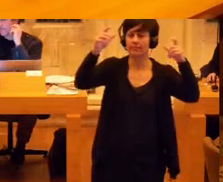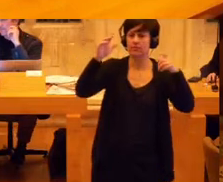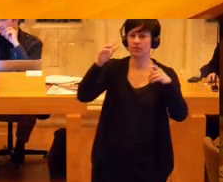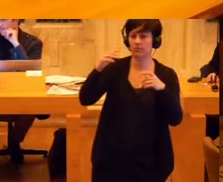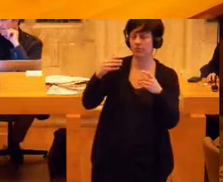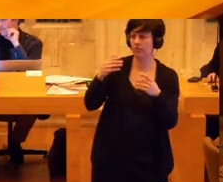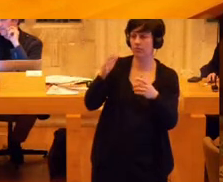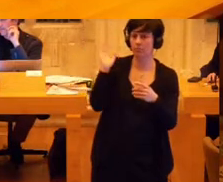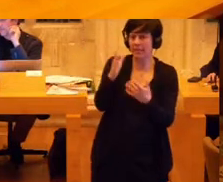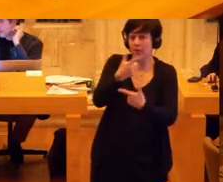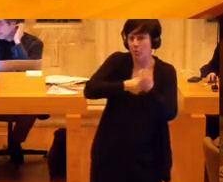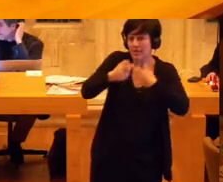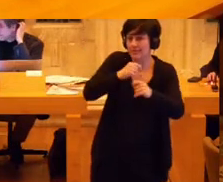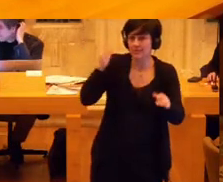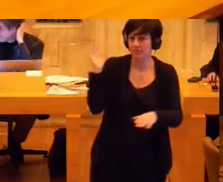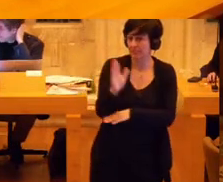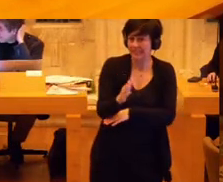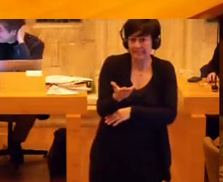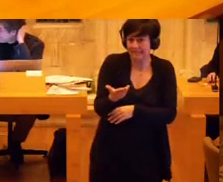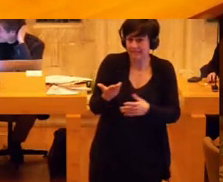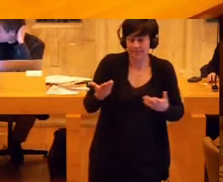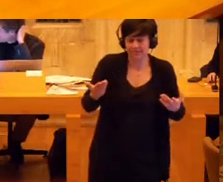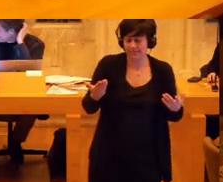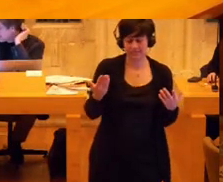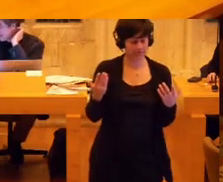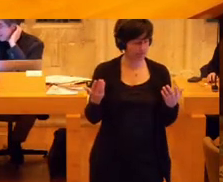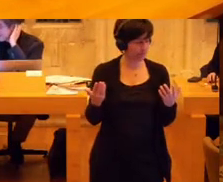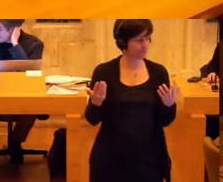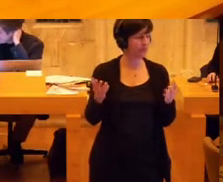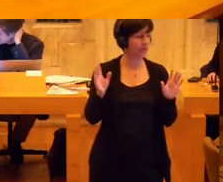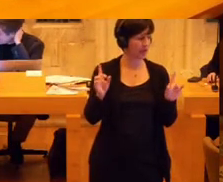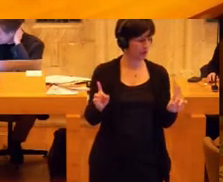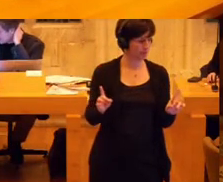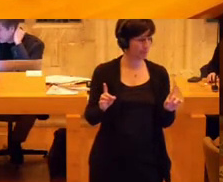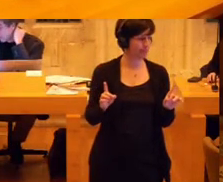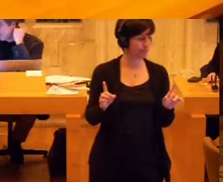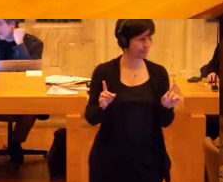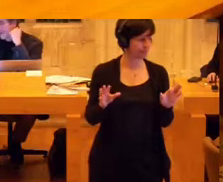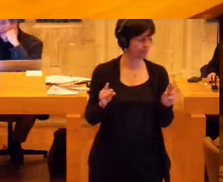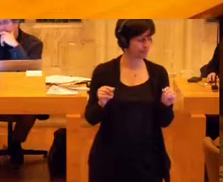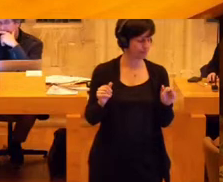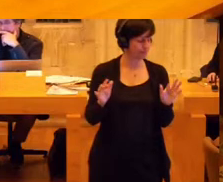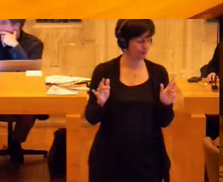à des enseignes commerçantes. Donc par rapport